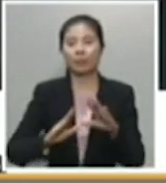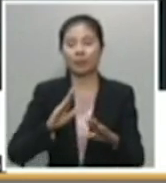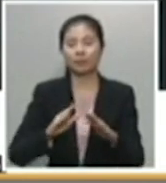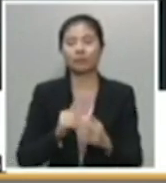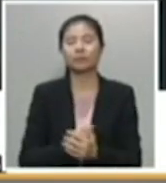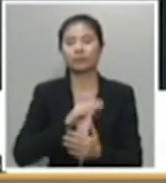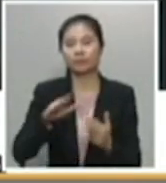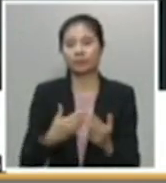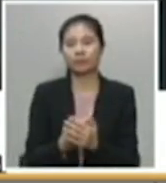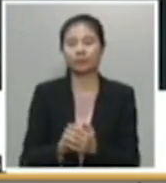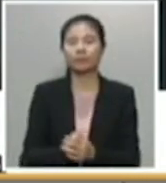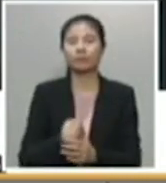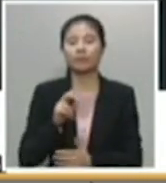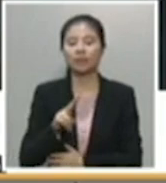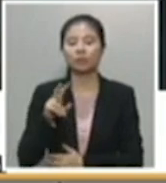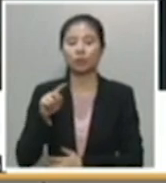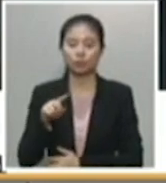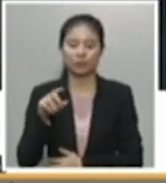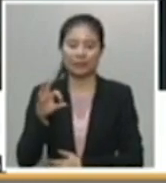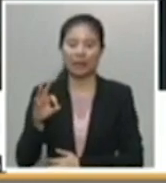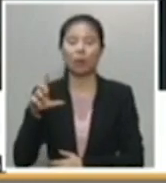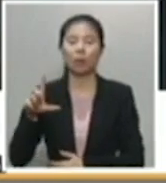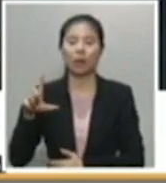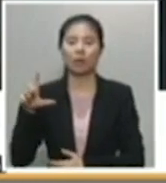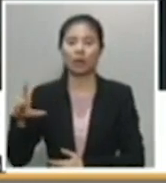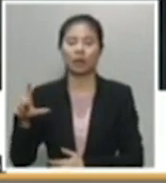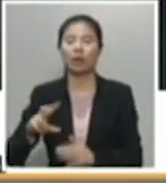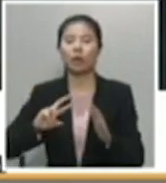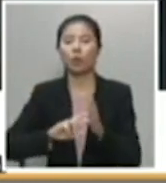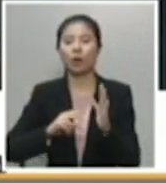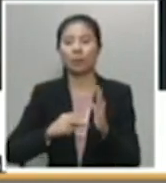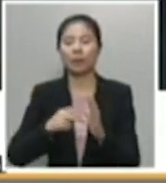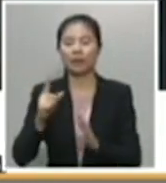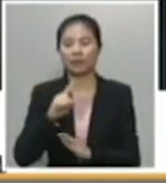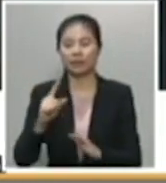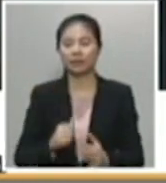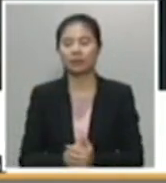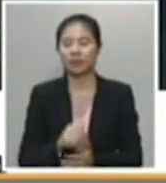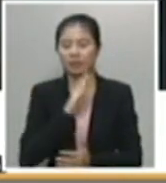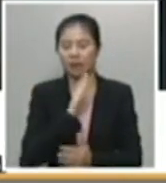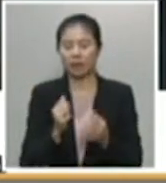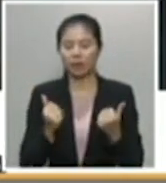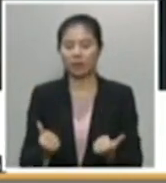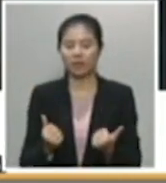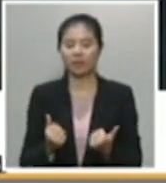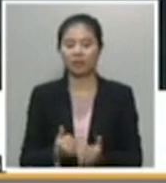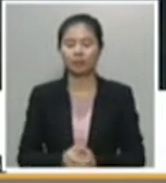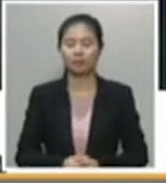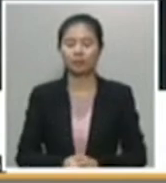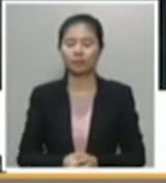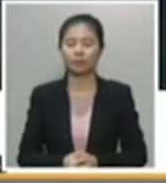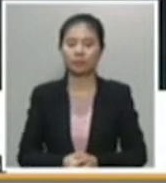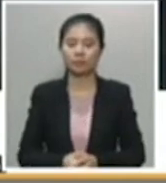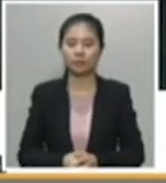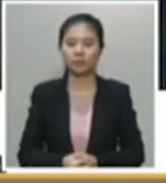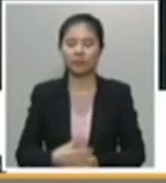รวมทั้งหมด 2.9 ล้านล้านความหมายคืออะไรครับความหมายคือถ้าวันนี้เนี่ยเราอยากที่